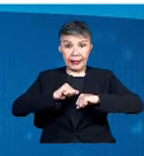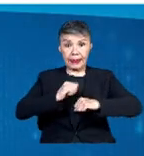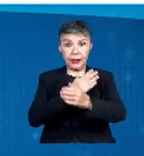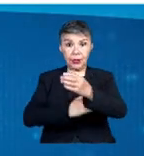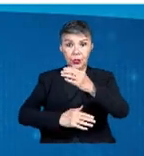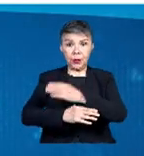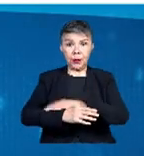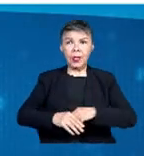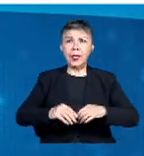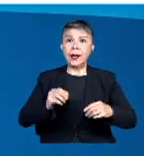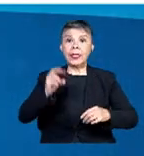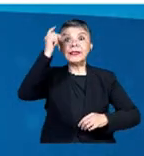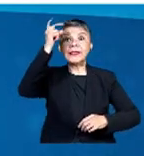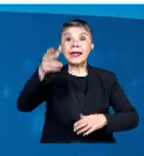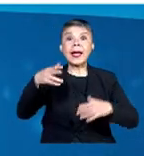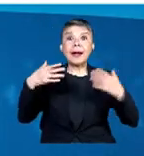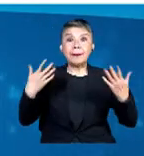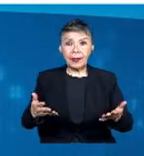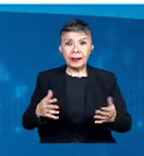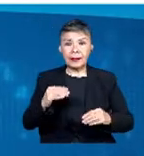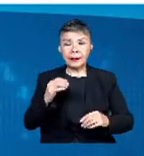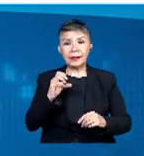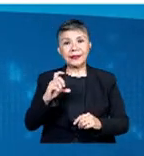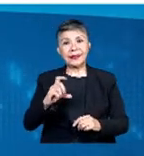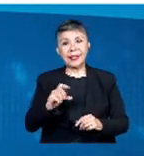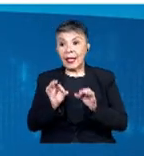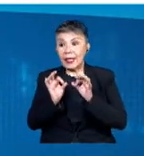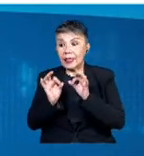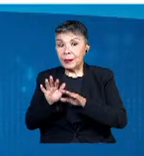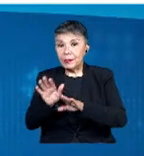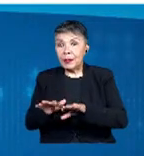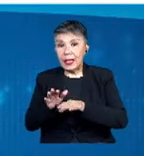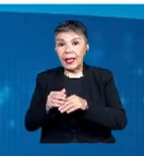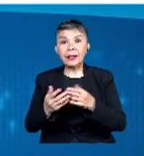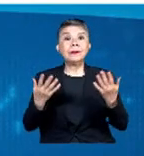yang memang direncanakan pembinaannya?